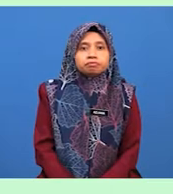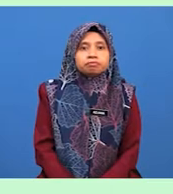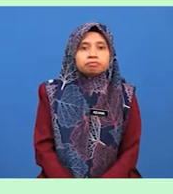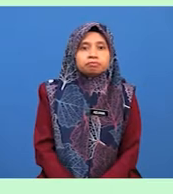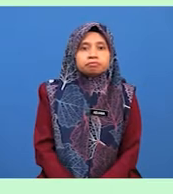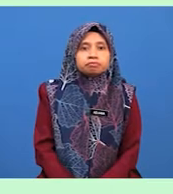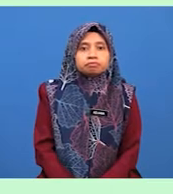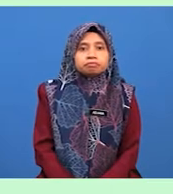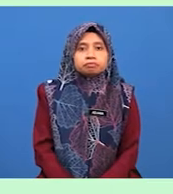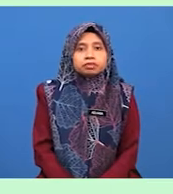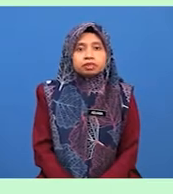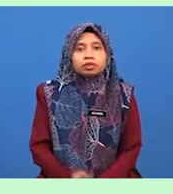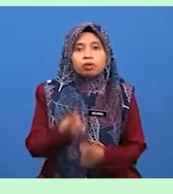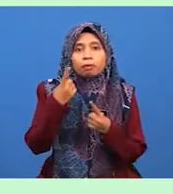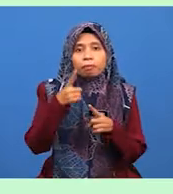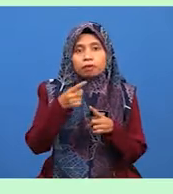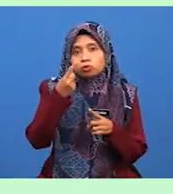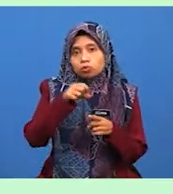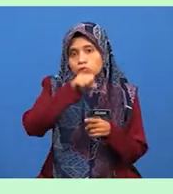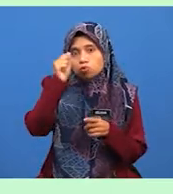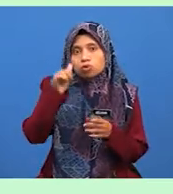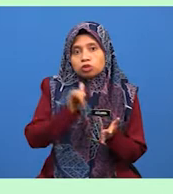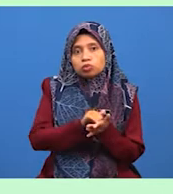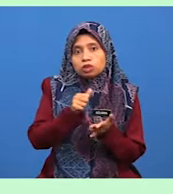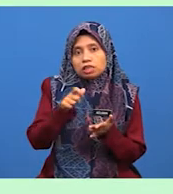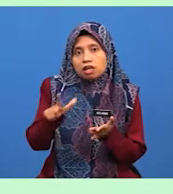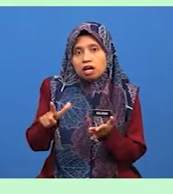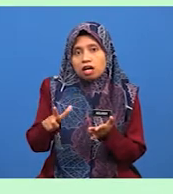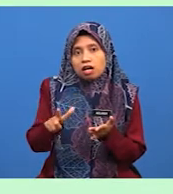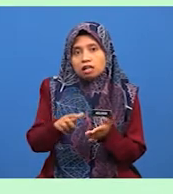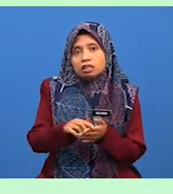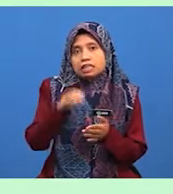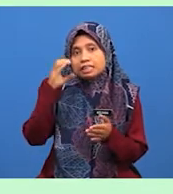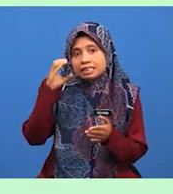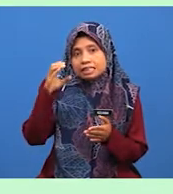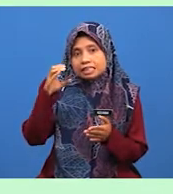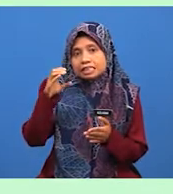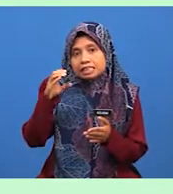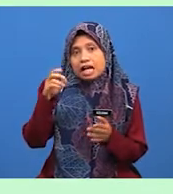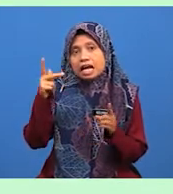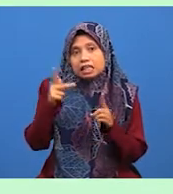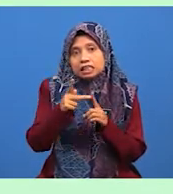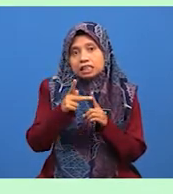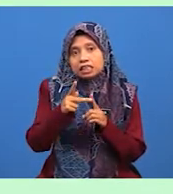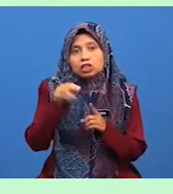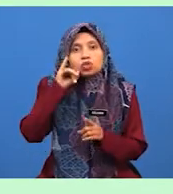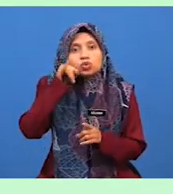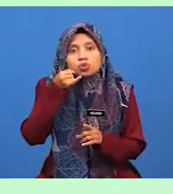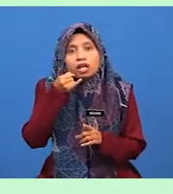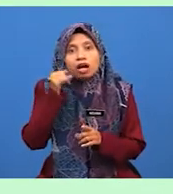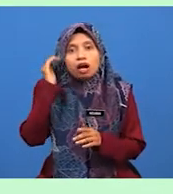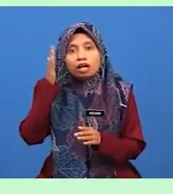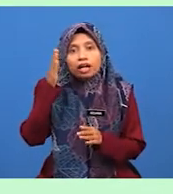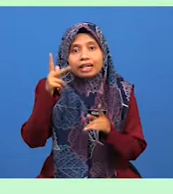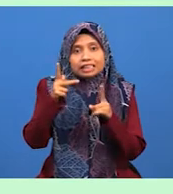Ya, murid-murid, jawapan bagi soalan tersebut ialah C ke.